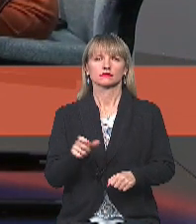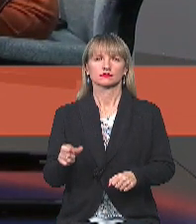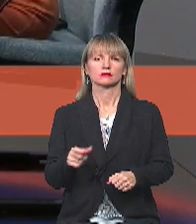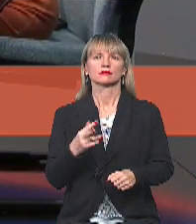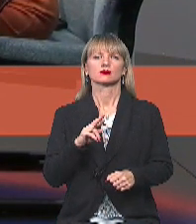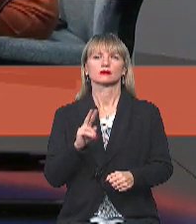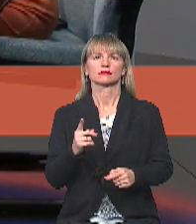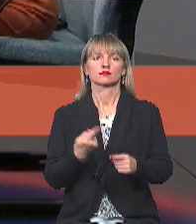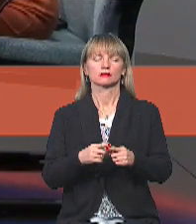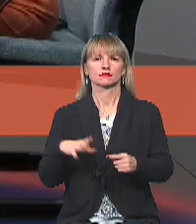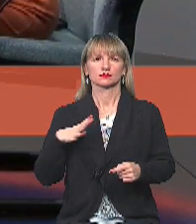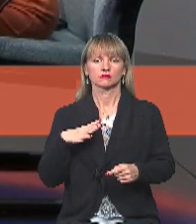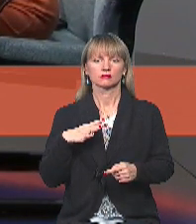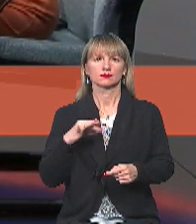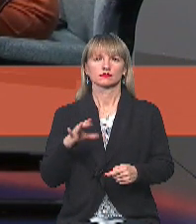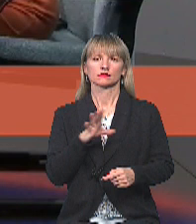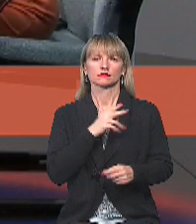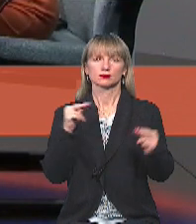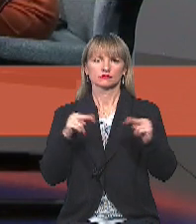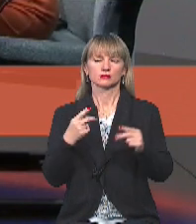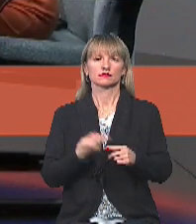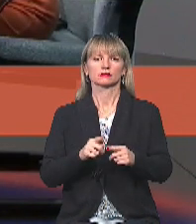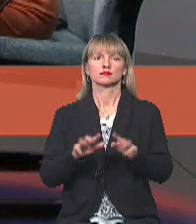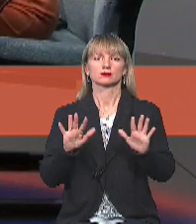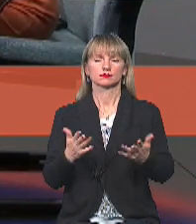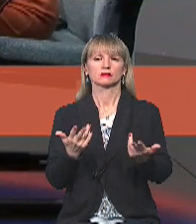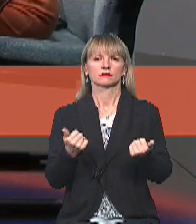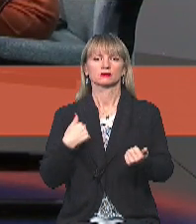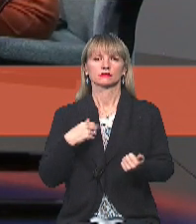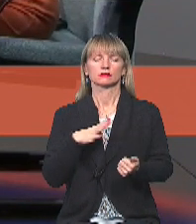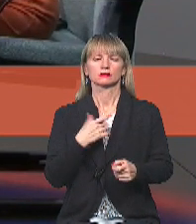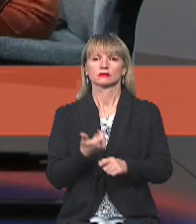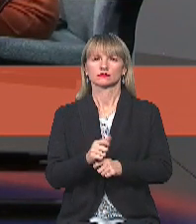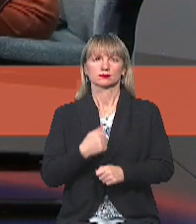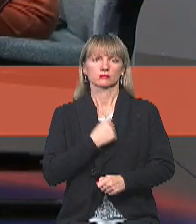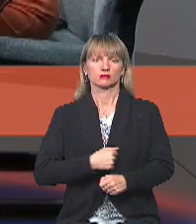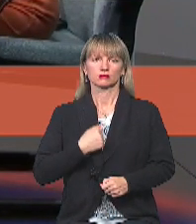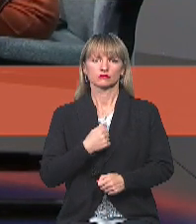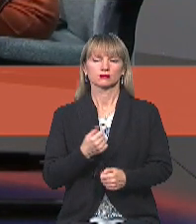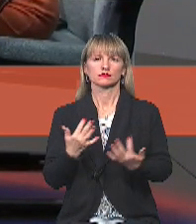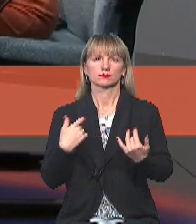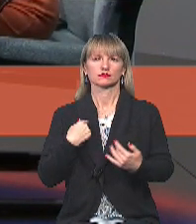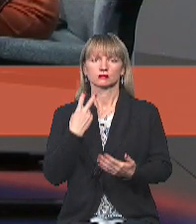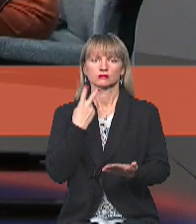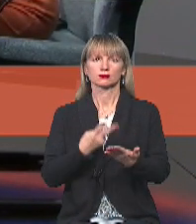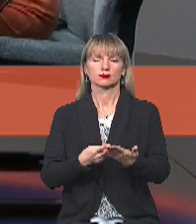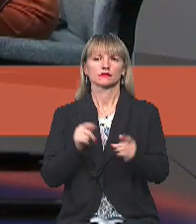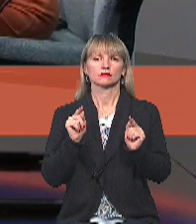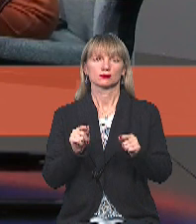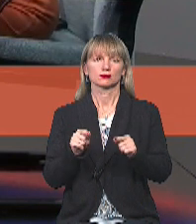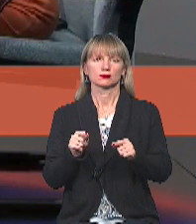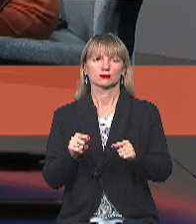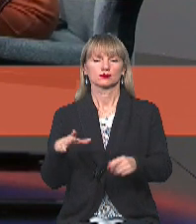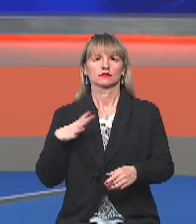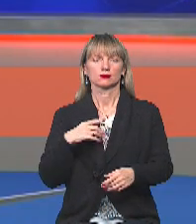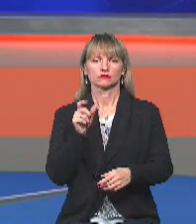це відбувалося, і була свідком цих подій. Звичайно, я була дуже обурена, оскільки я представляла тоді,